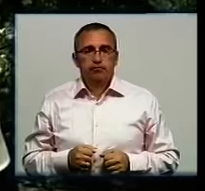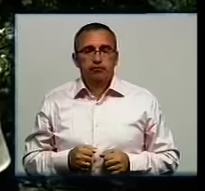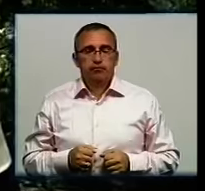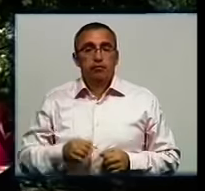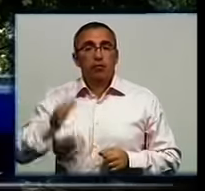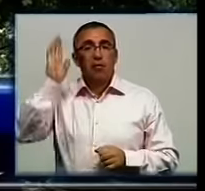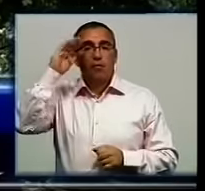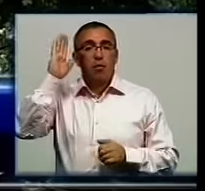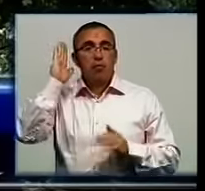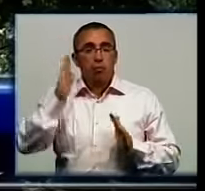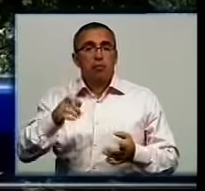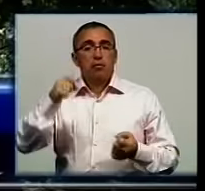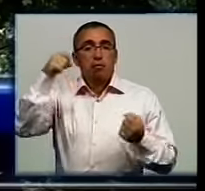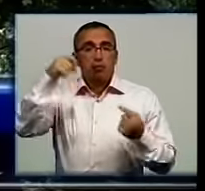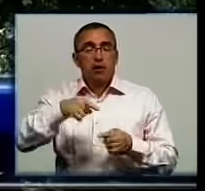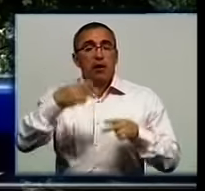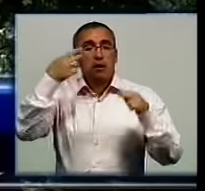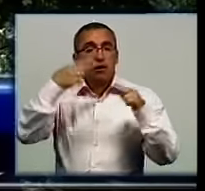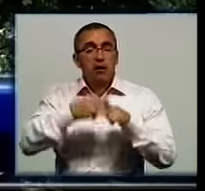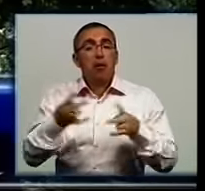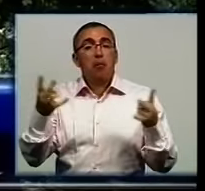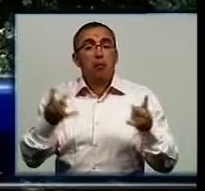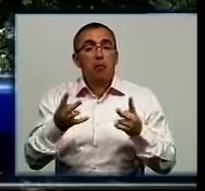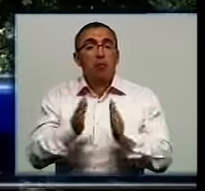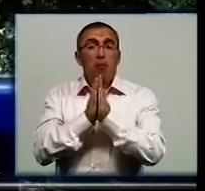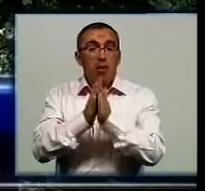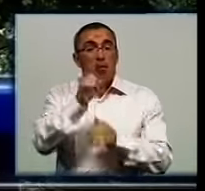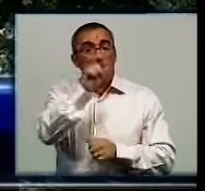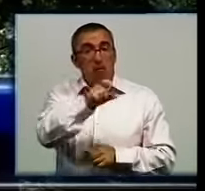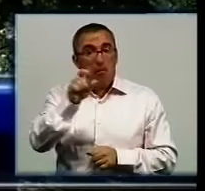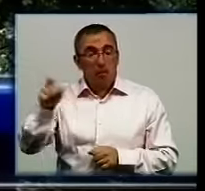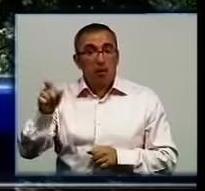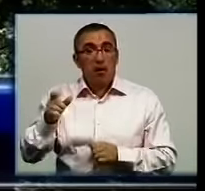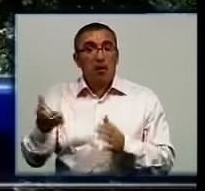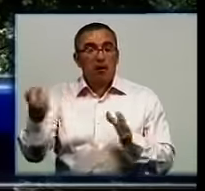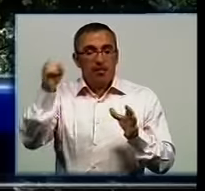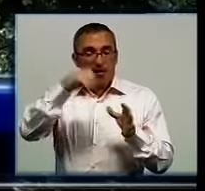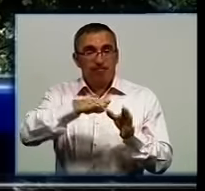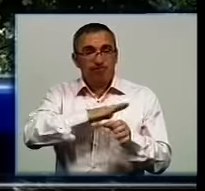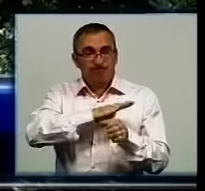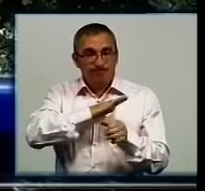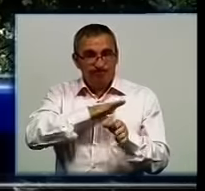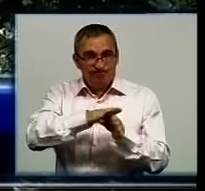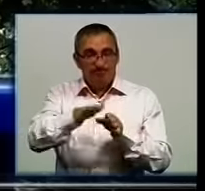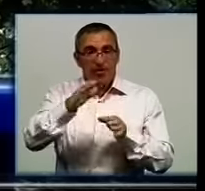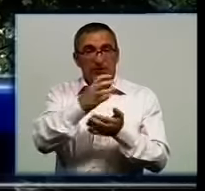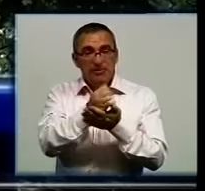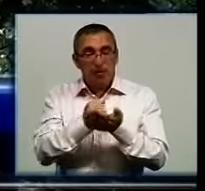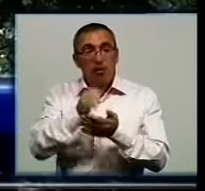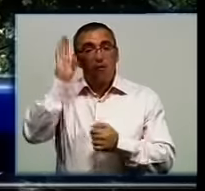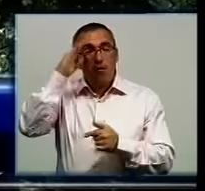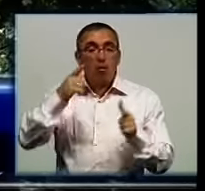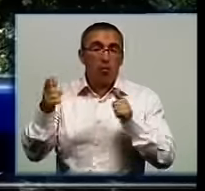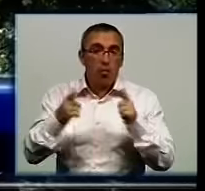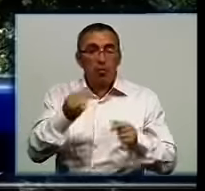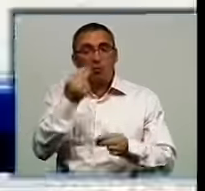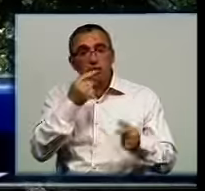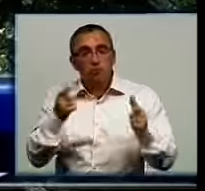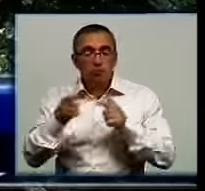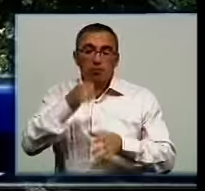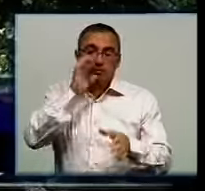Вода буде придатна тільки для технічних потреб, тому прохання мешканців набрати необхідний запас води для приготування їжі і для питних